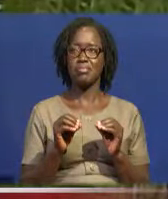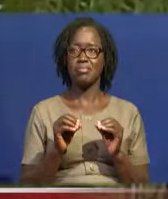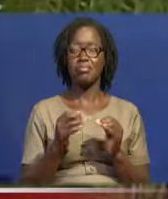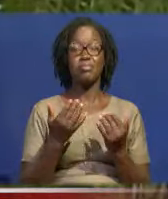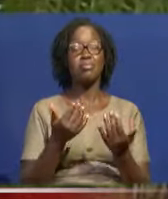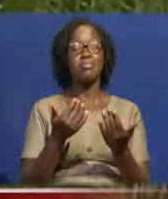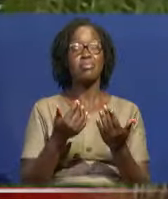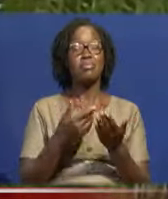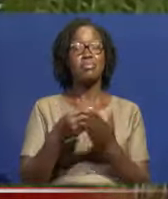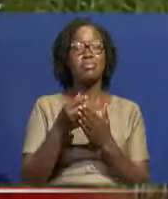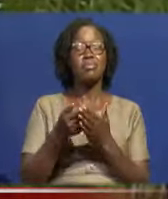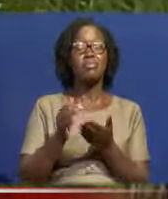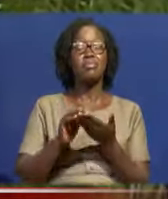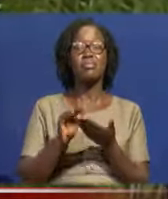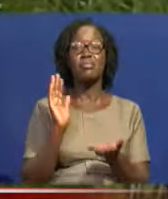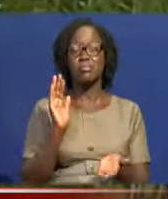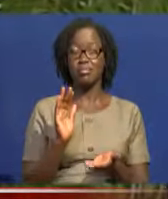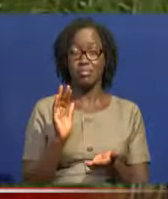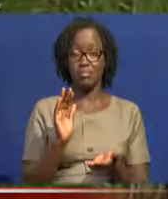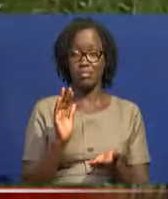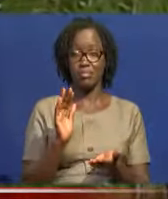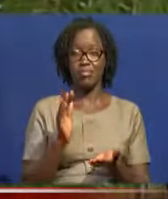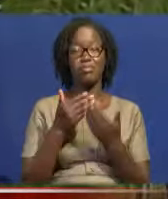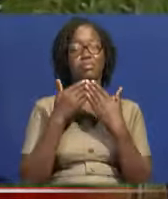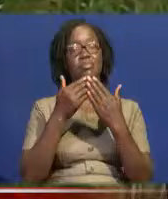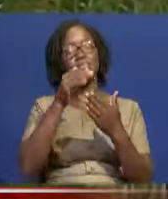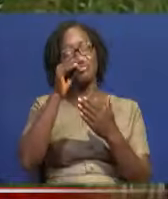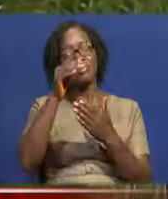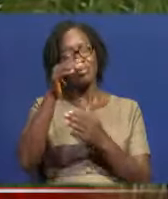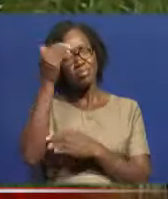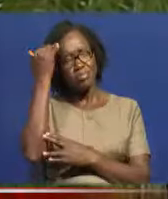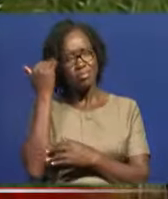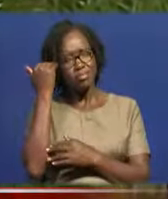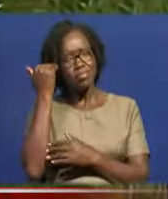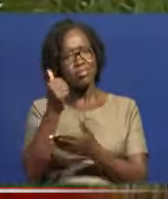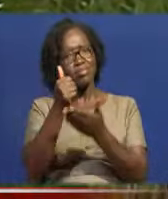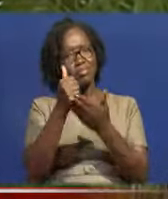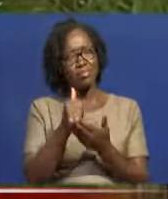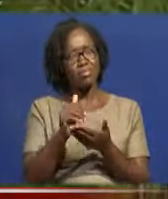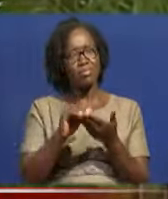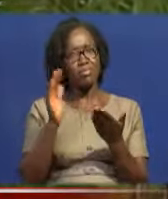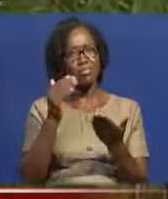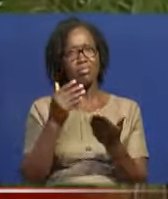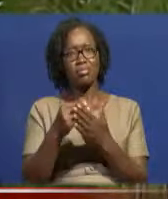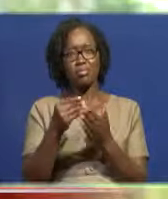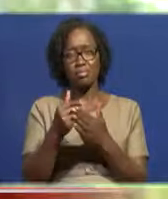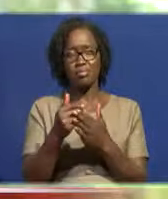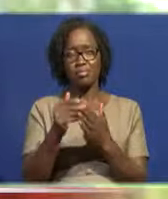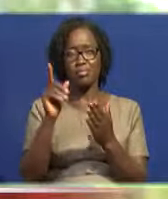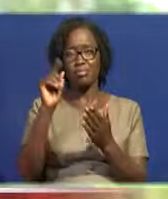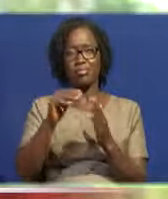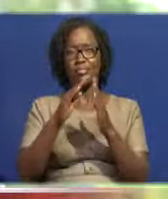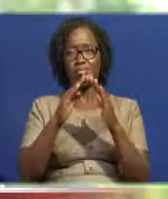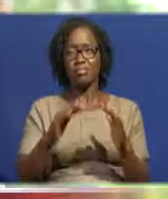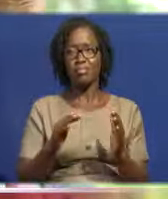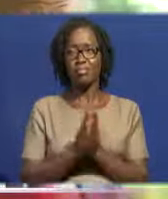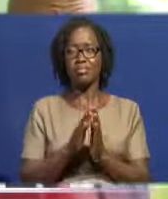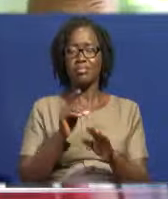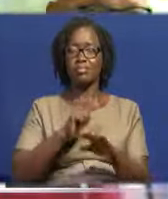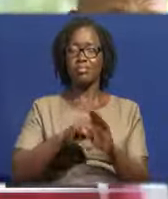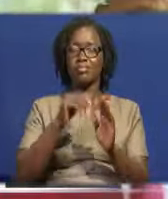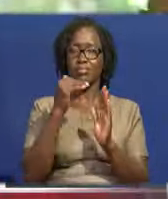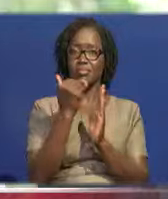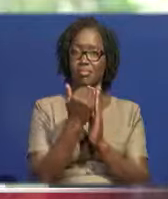sasa pesa imeongezeka zaidi. So tunashukuru mahakama wametusaidia kutuongezea pesa ya affordable housing. When this